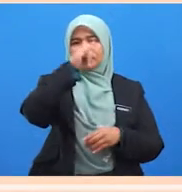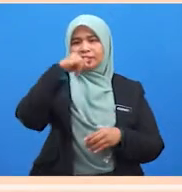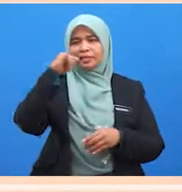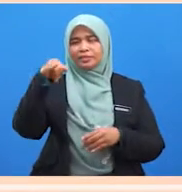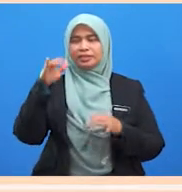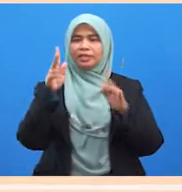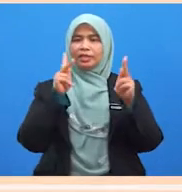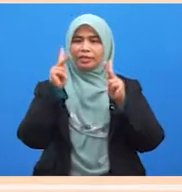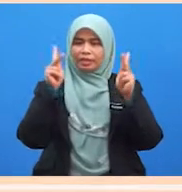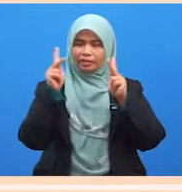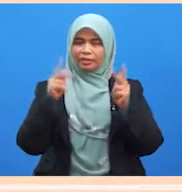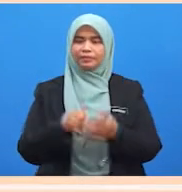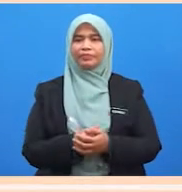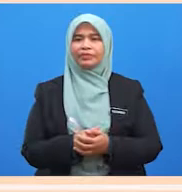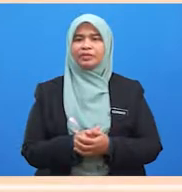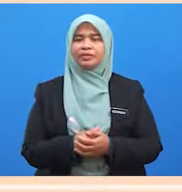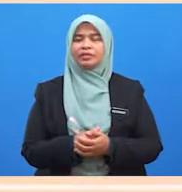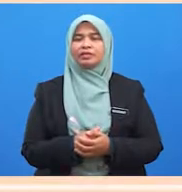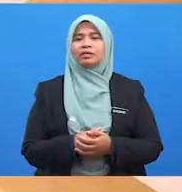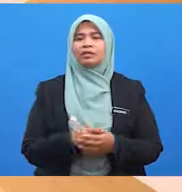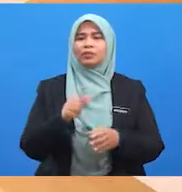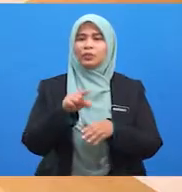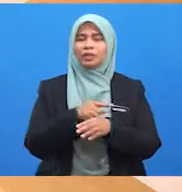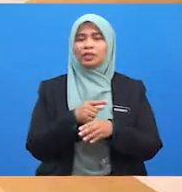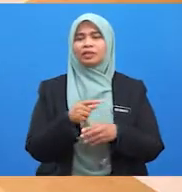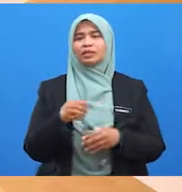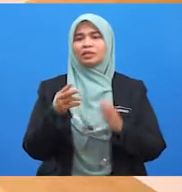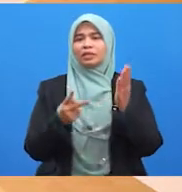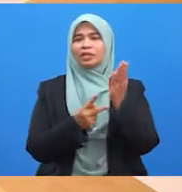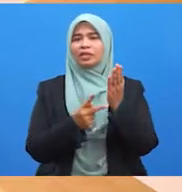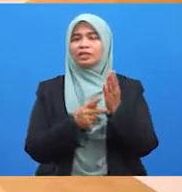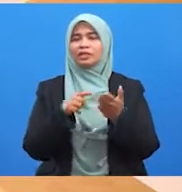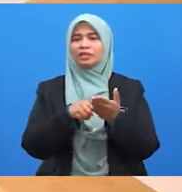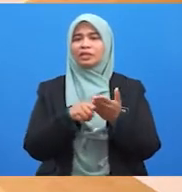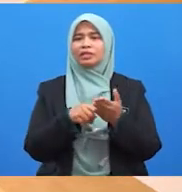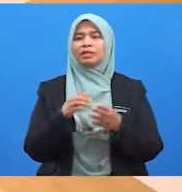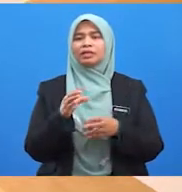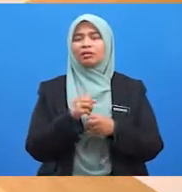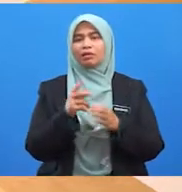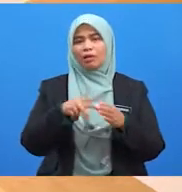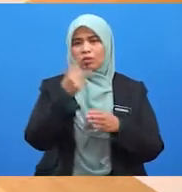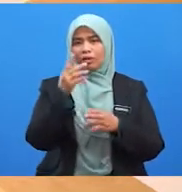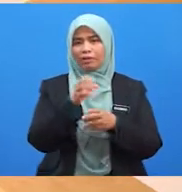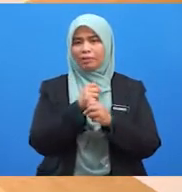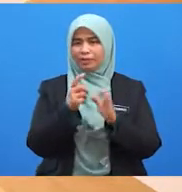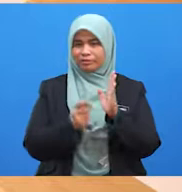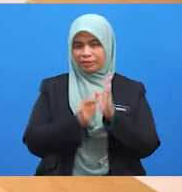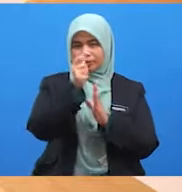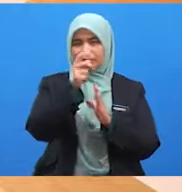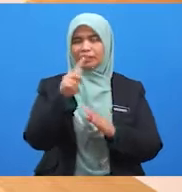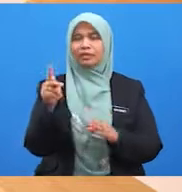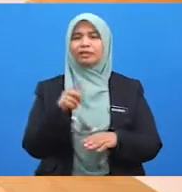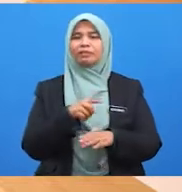automotif. Dengan adanya teknologi canggih ini, kadar pengeluaran dapat ditingkatkan dan